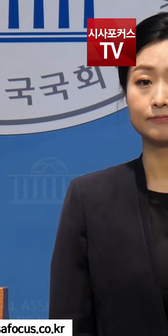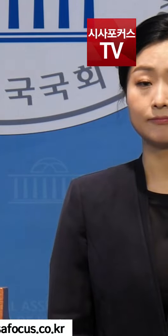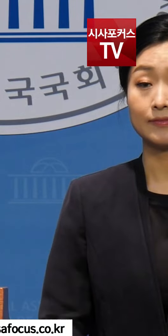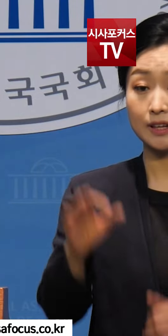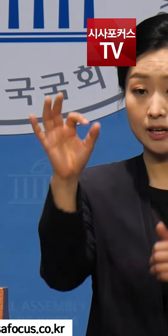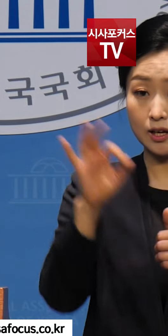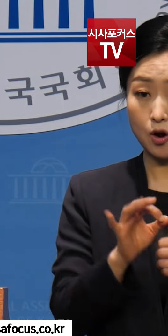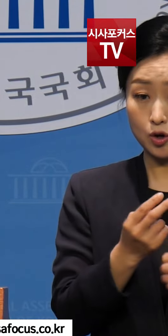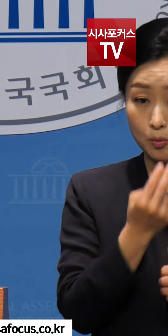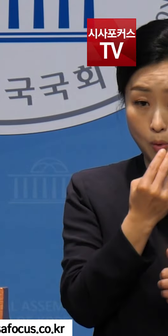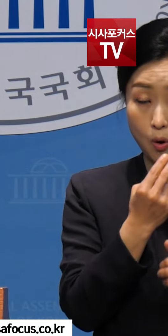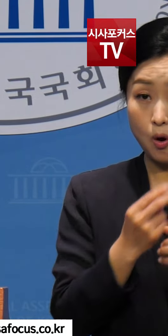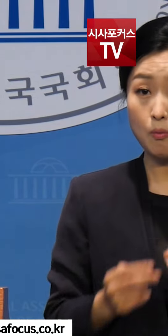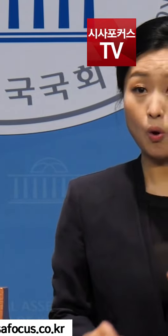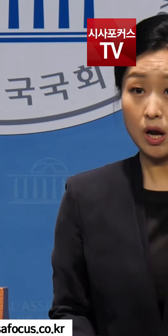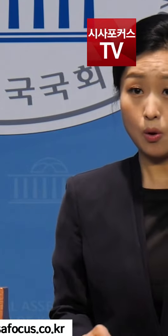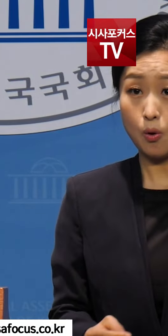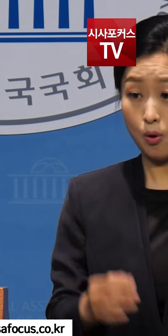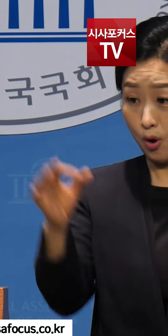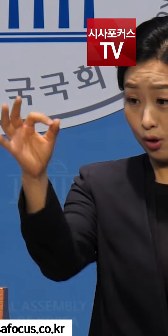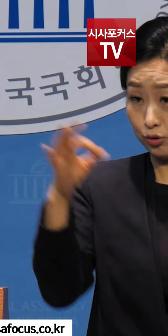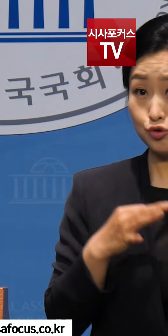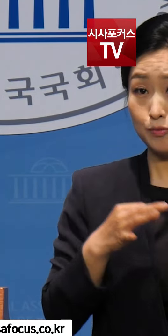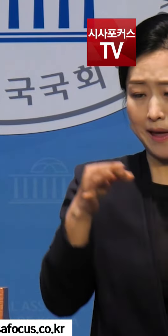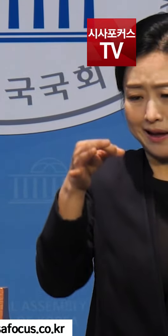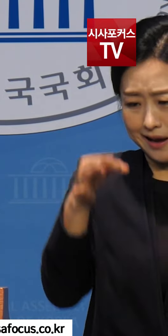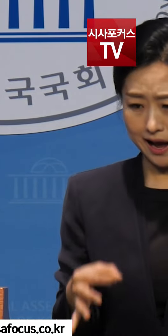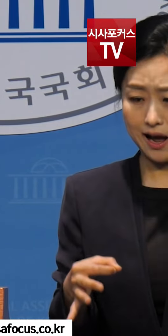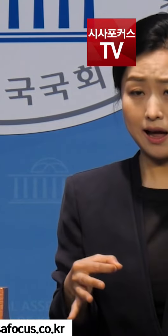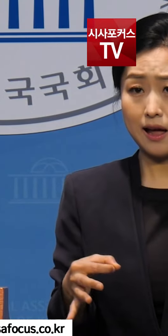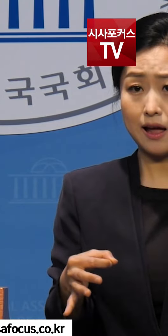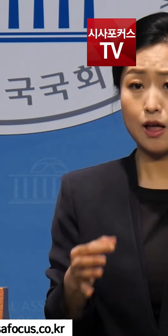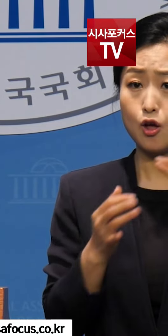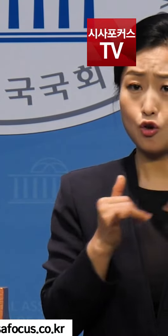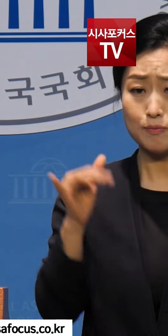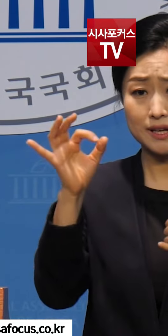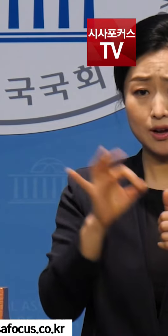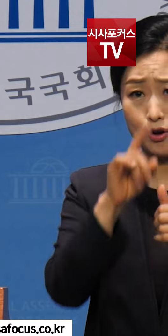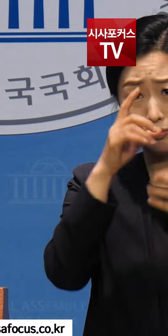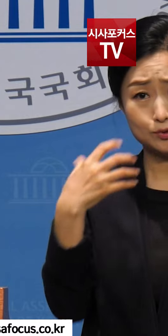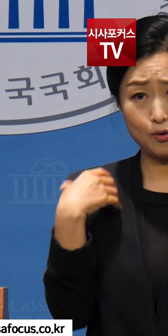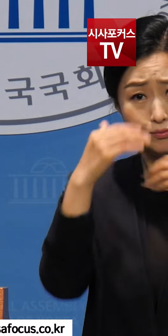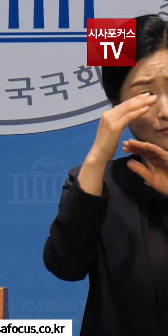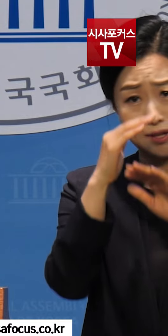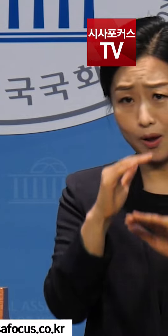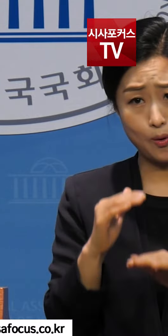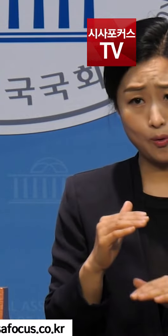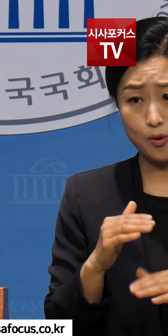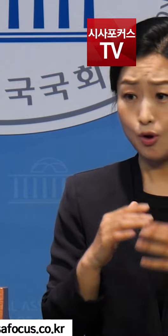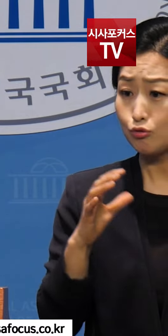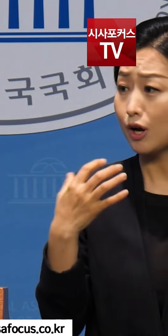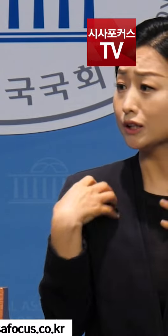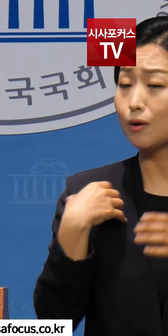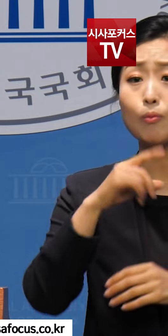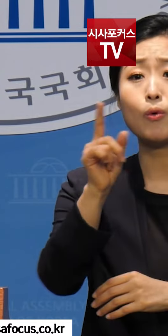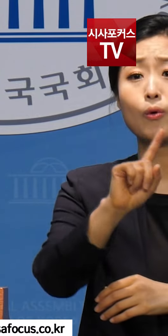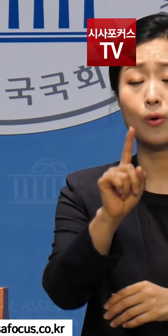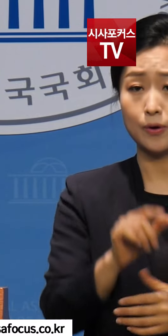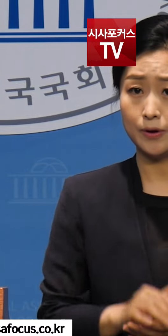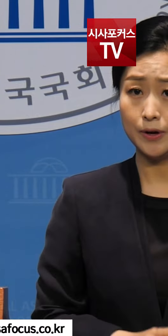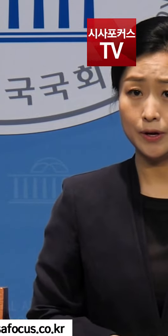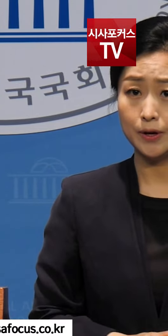연금 보험료는 올리고 연금 수급액은 깎는 국민연금 정부안 국가의 책임은 어디